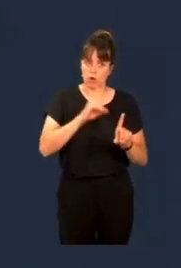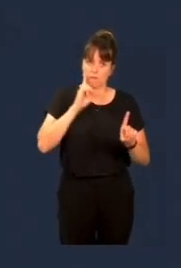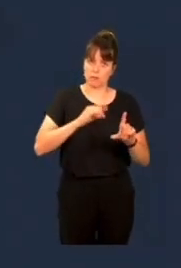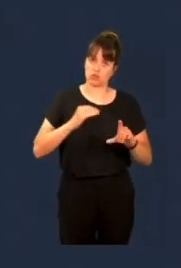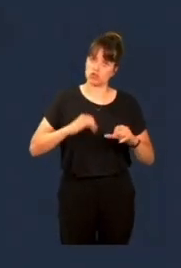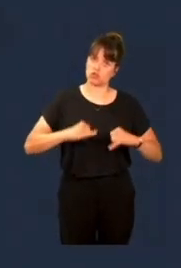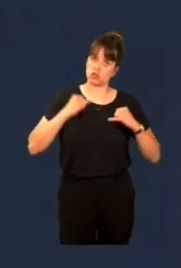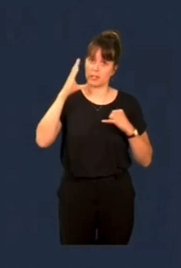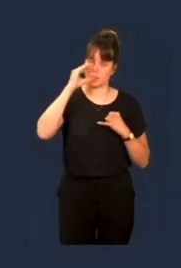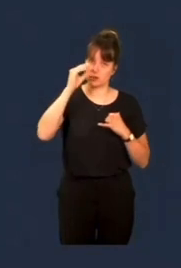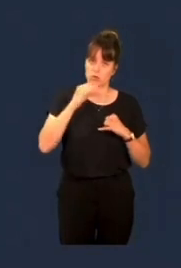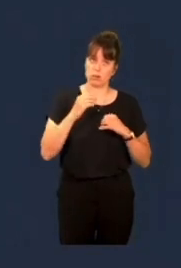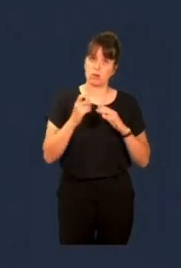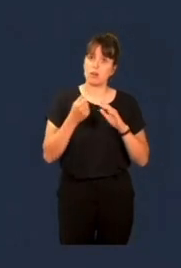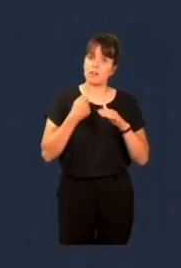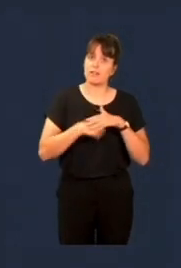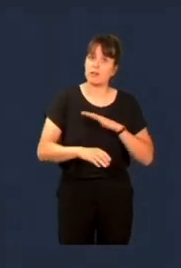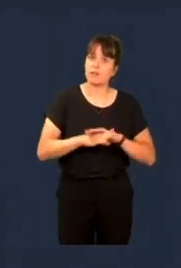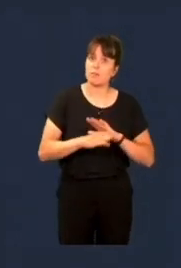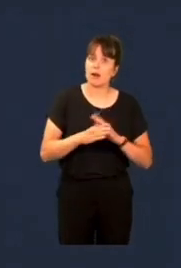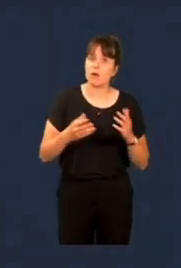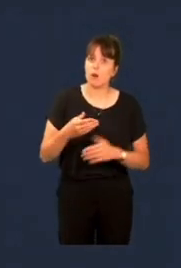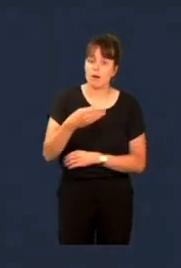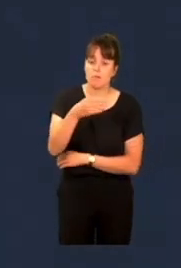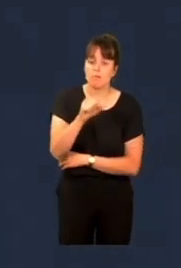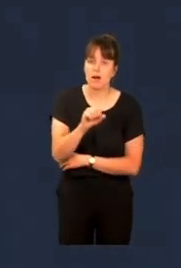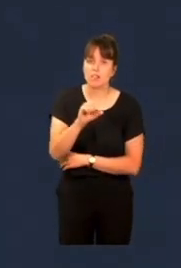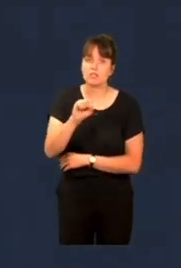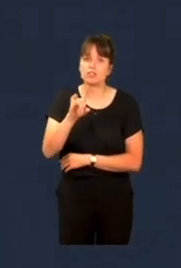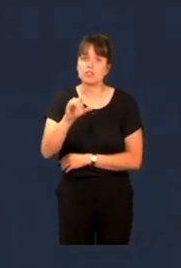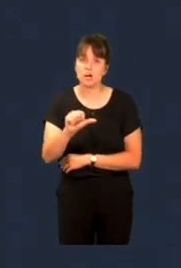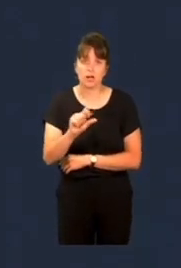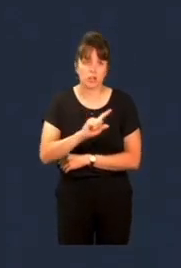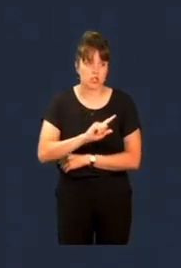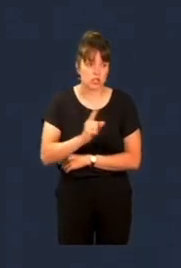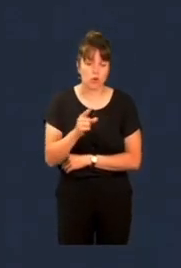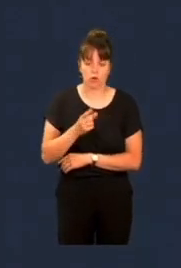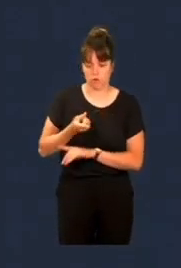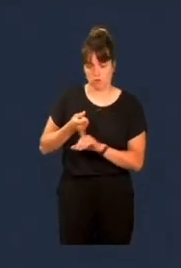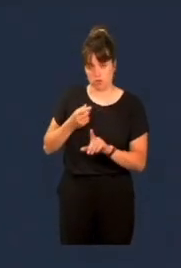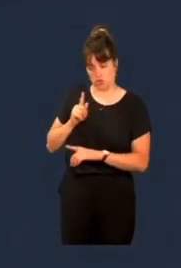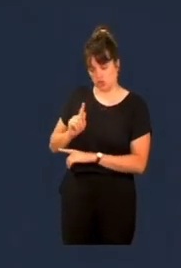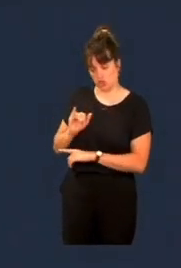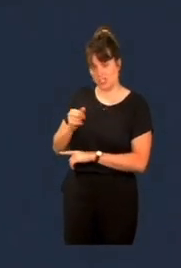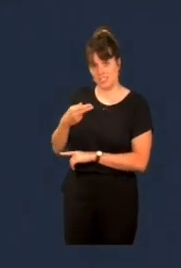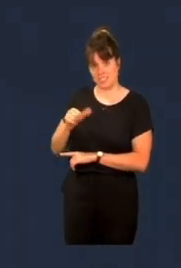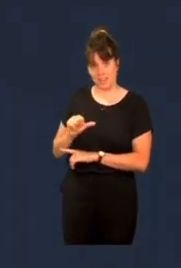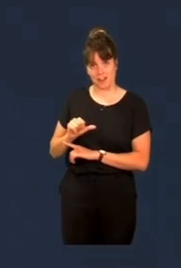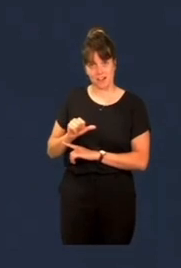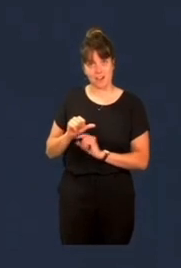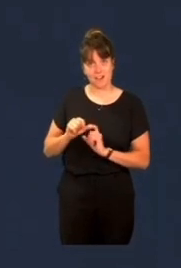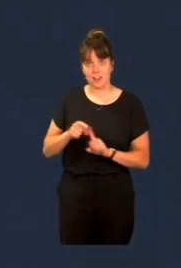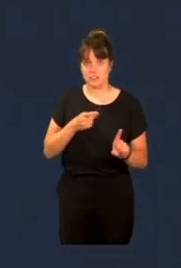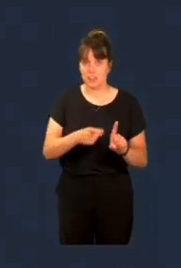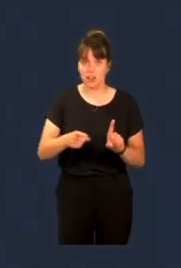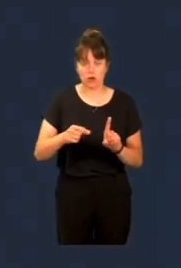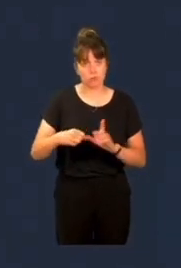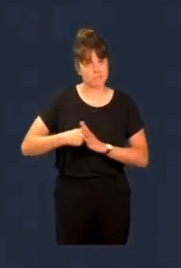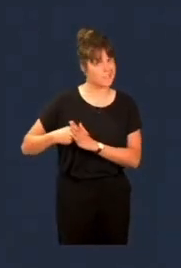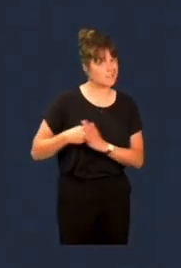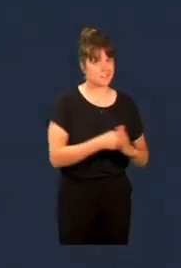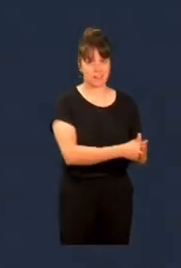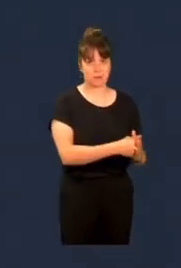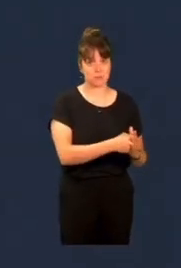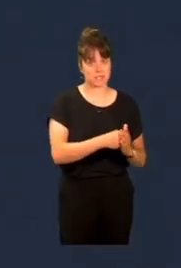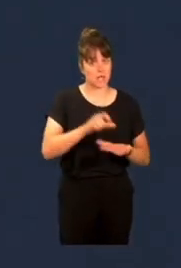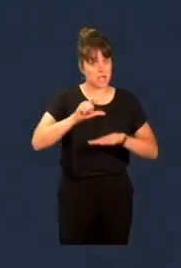22 ans est Gina, et non pas Mahsa. Mahsa est le nom imposé par les islamistes. Le prénom de Gina étant d'origine kurde, il est